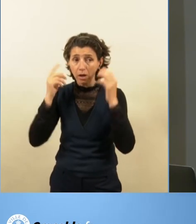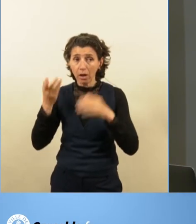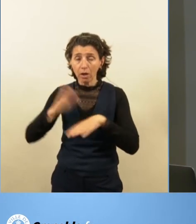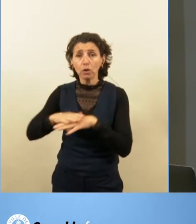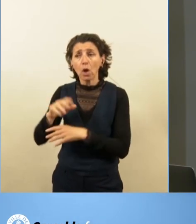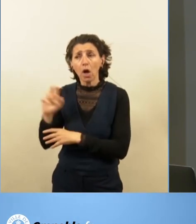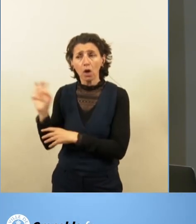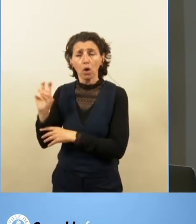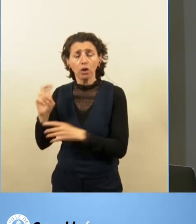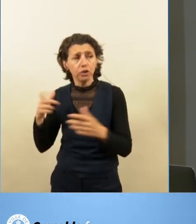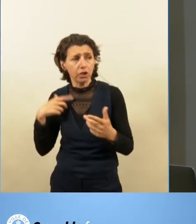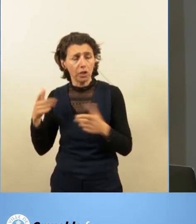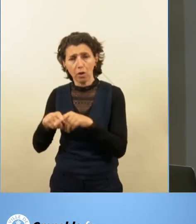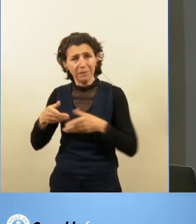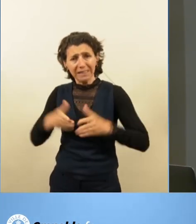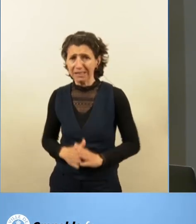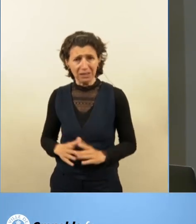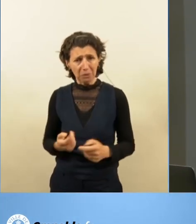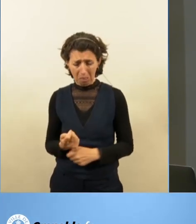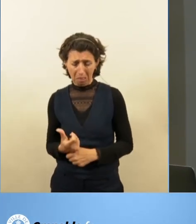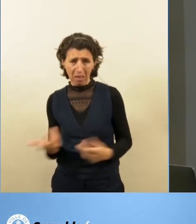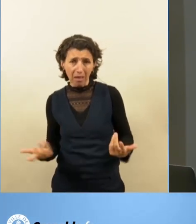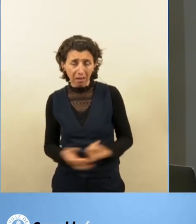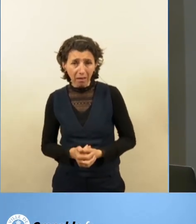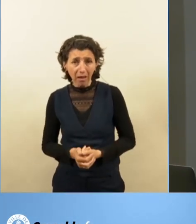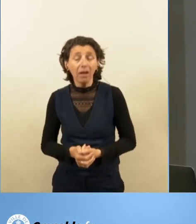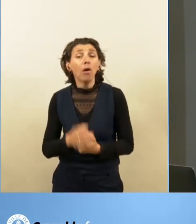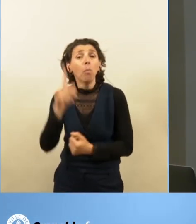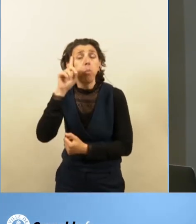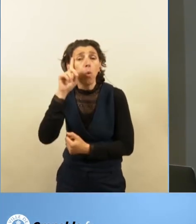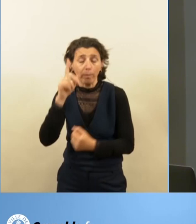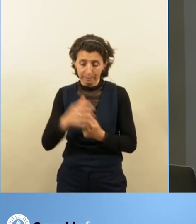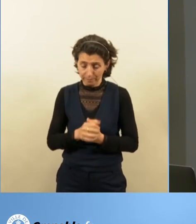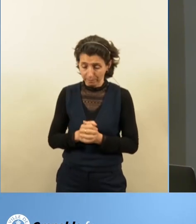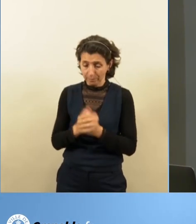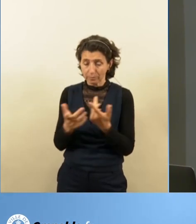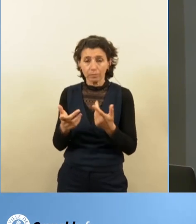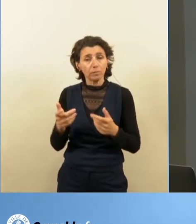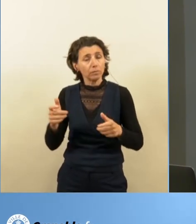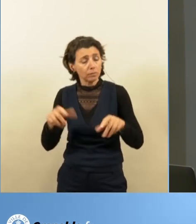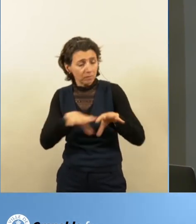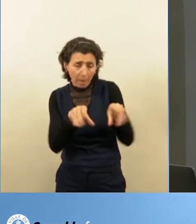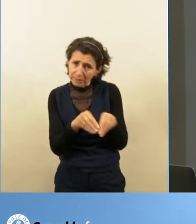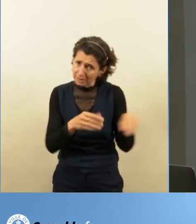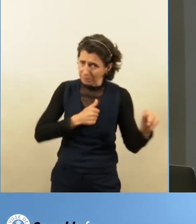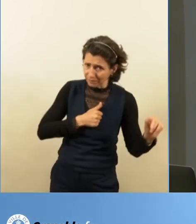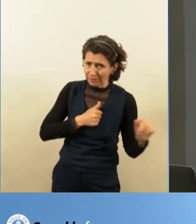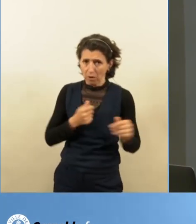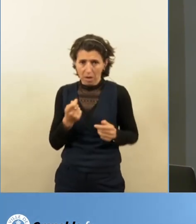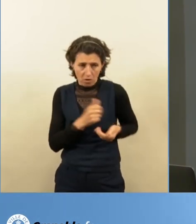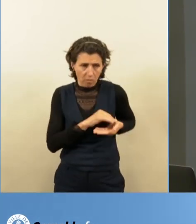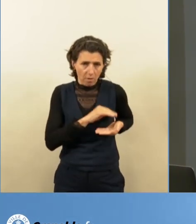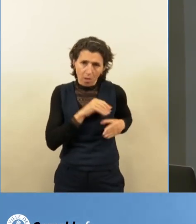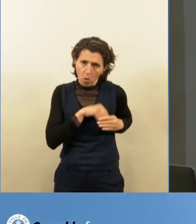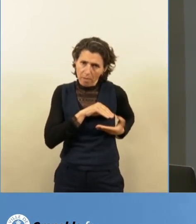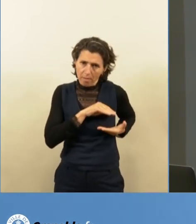Finette même si nous imaginons que la plupart des particuliers parviennent à réunir assez d'argent pardon aider ou non